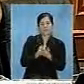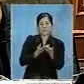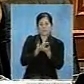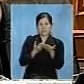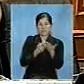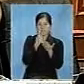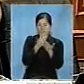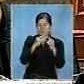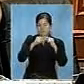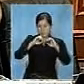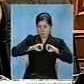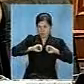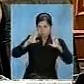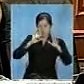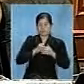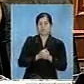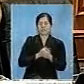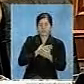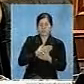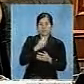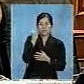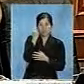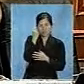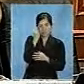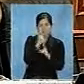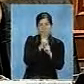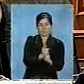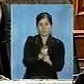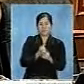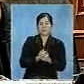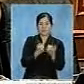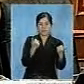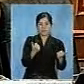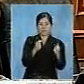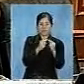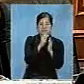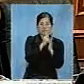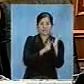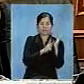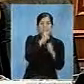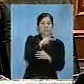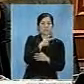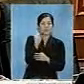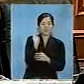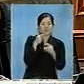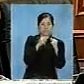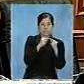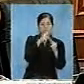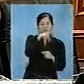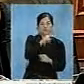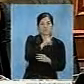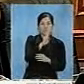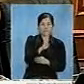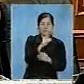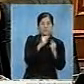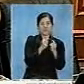บคอบก็ด้วยความเข้าใจของผมนะครับมีกฎหมายในอดีตในระดับพระราชบัญญัติและระดับต่